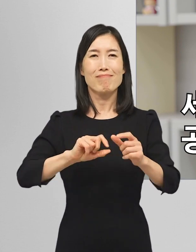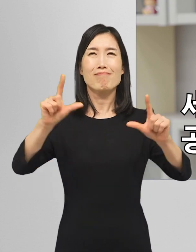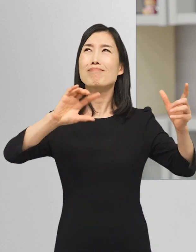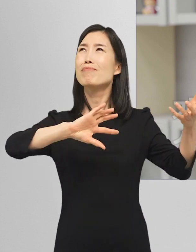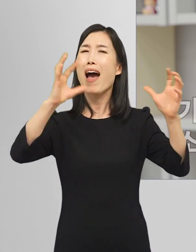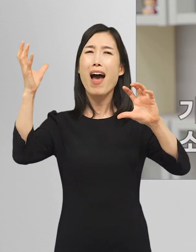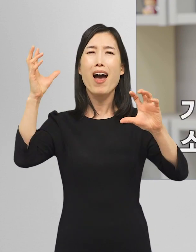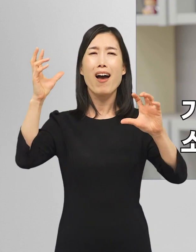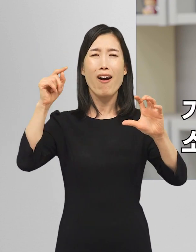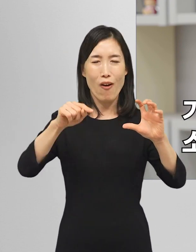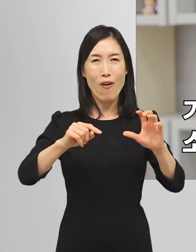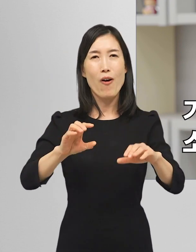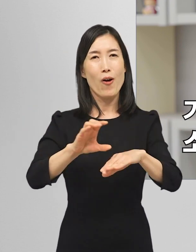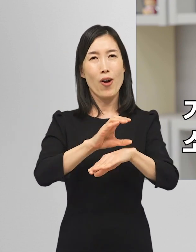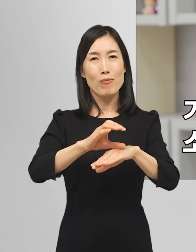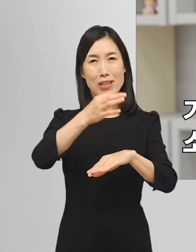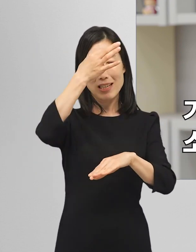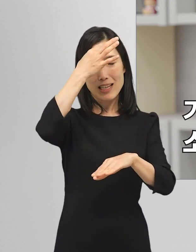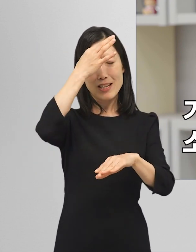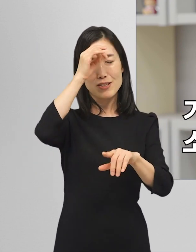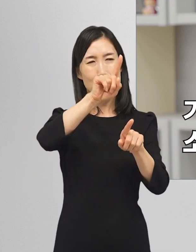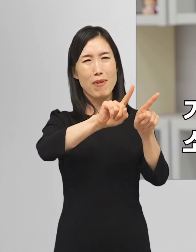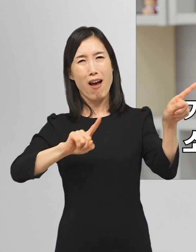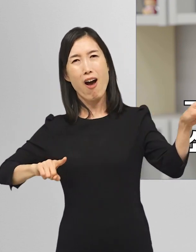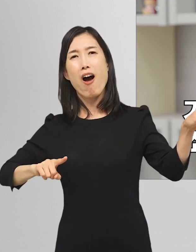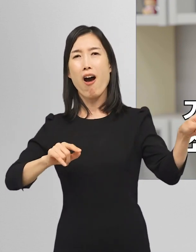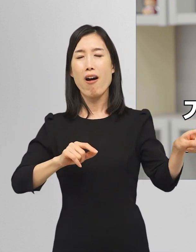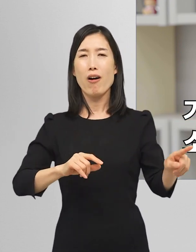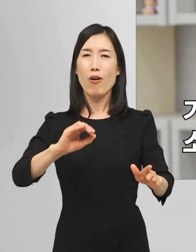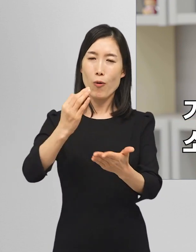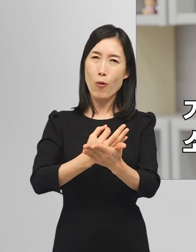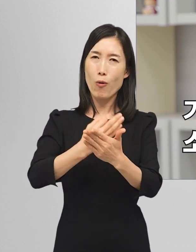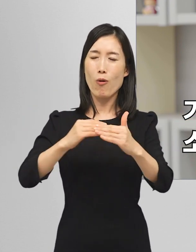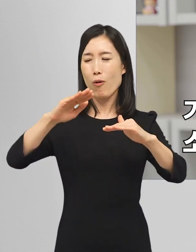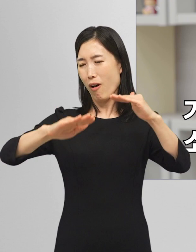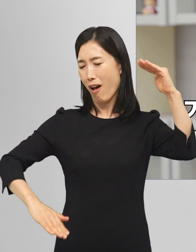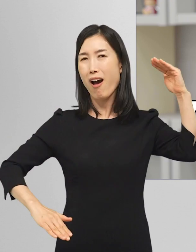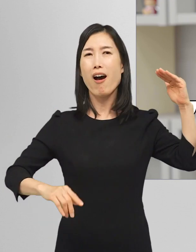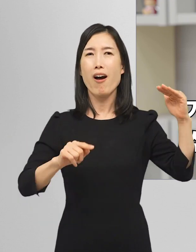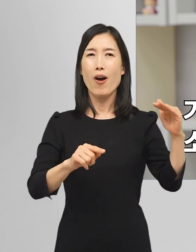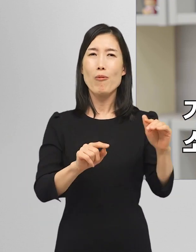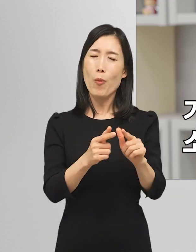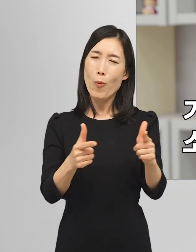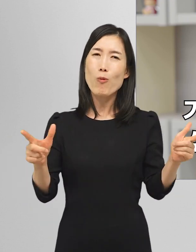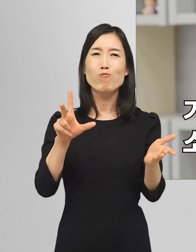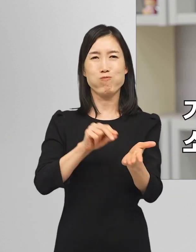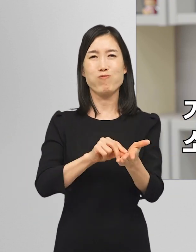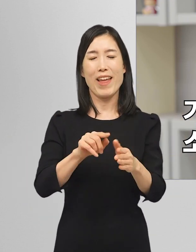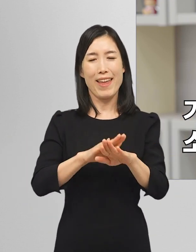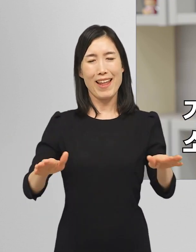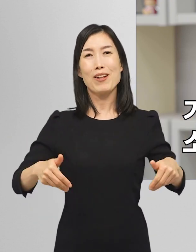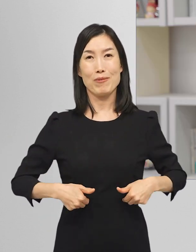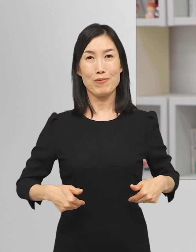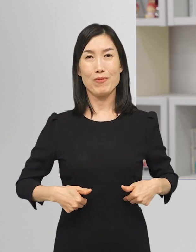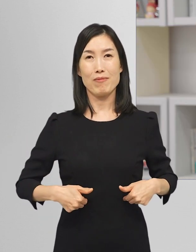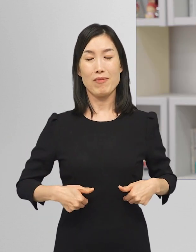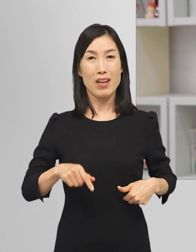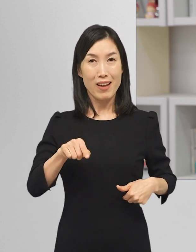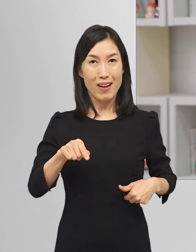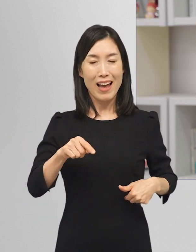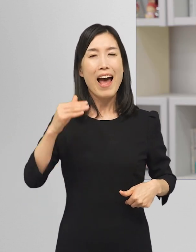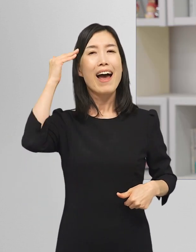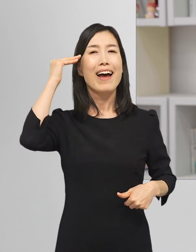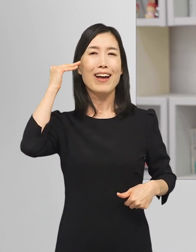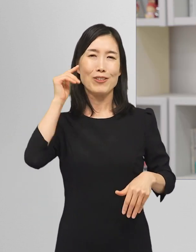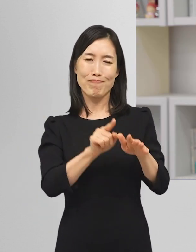당면하고 있는 기후변화 문제라든지 그리고 디지털 디바이드, 그리고 소득 격차 같은 문제들을 해결하는